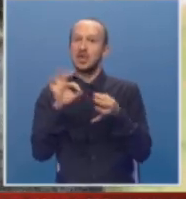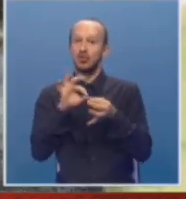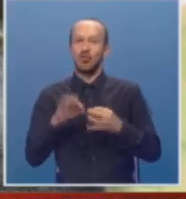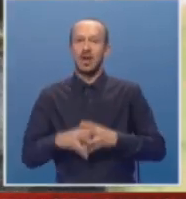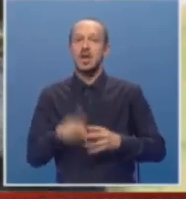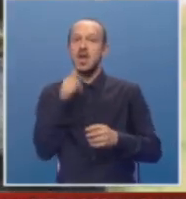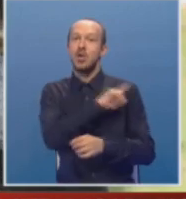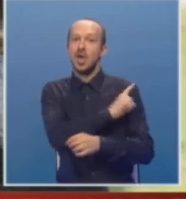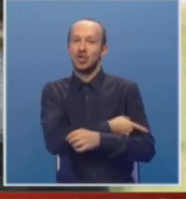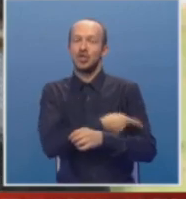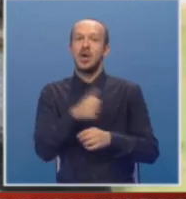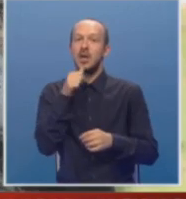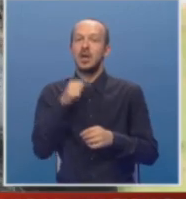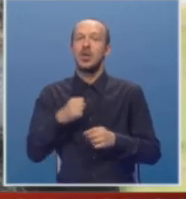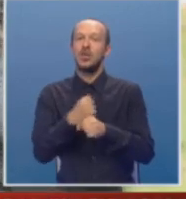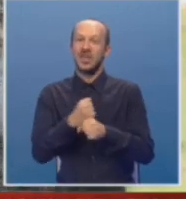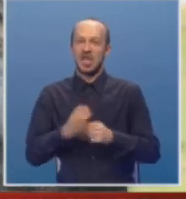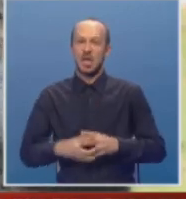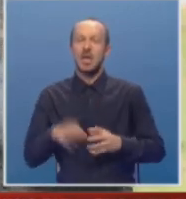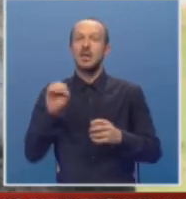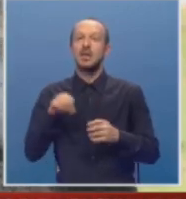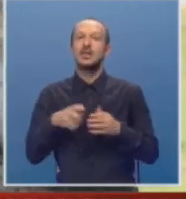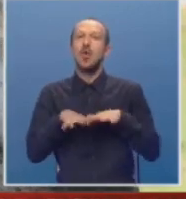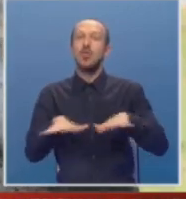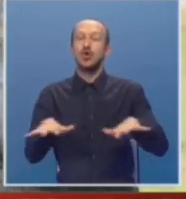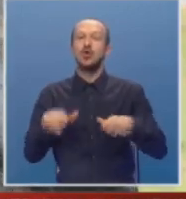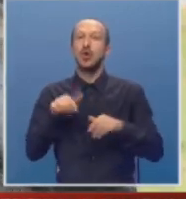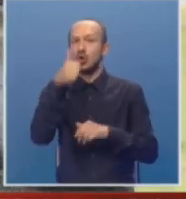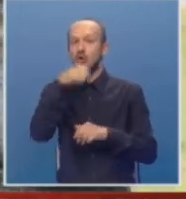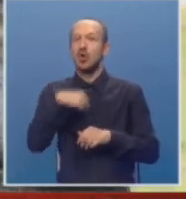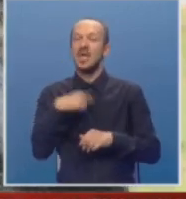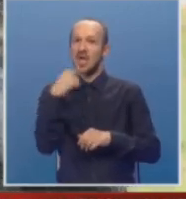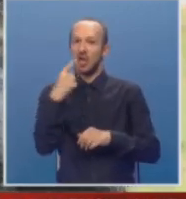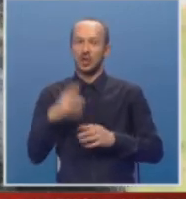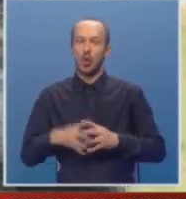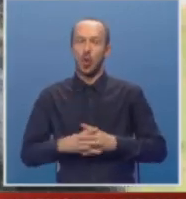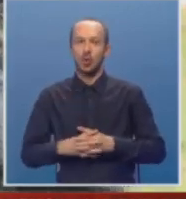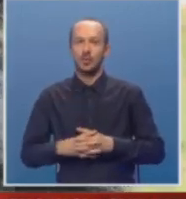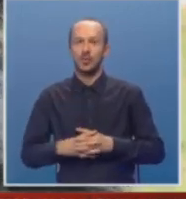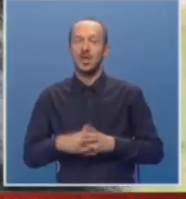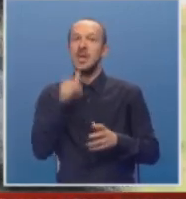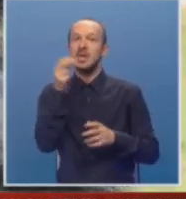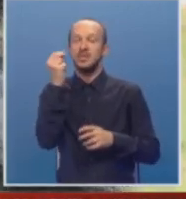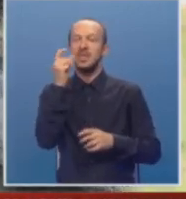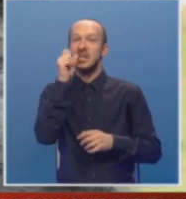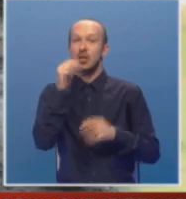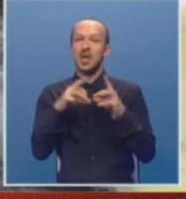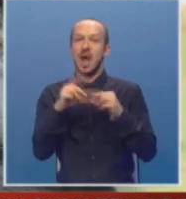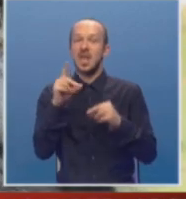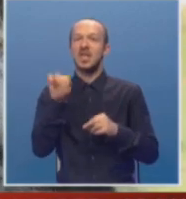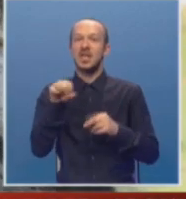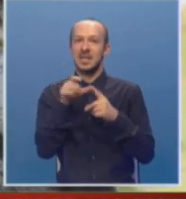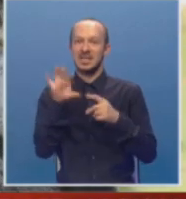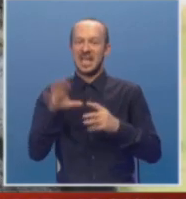se pojača, da se utvrdi, da se umnoži ono što mi kažemo i srpski narod, ali da